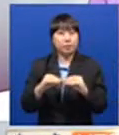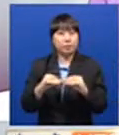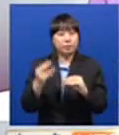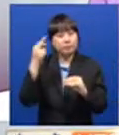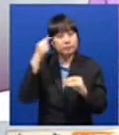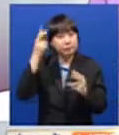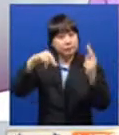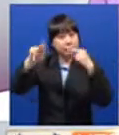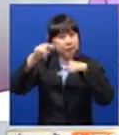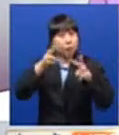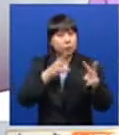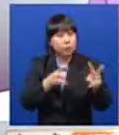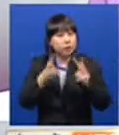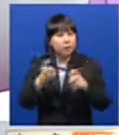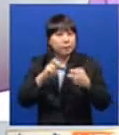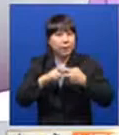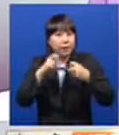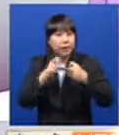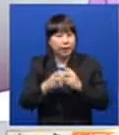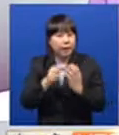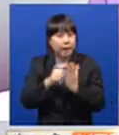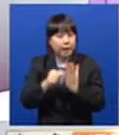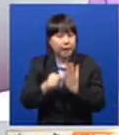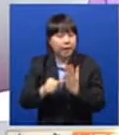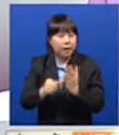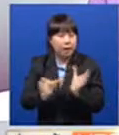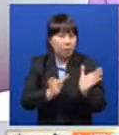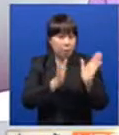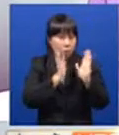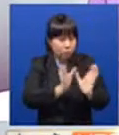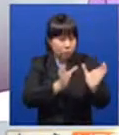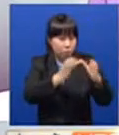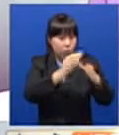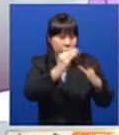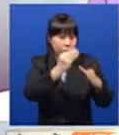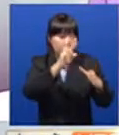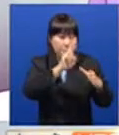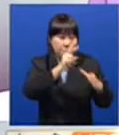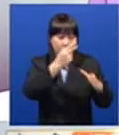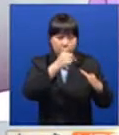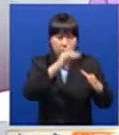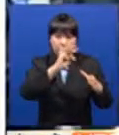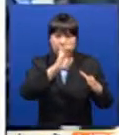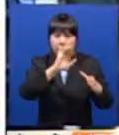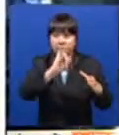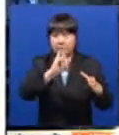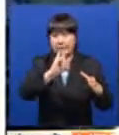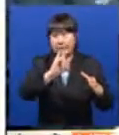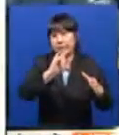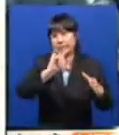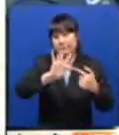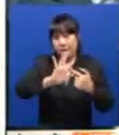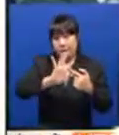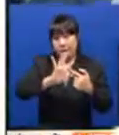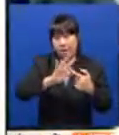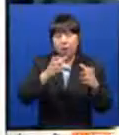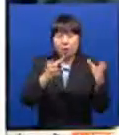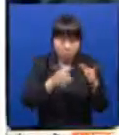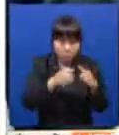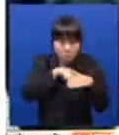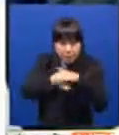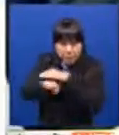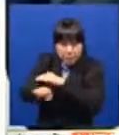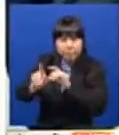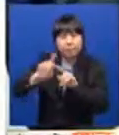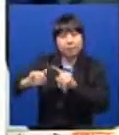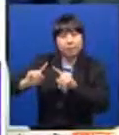และพิจารณาแนวทางการแก้ไขปัญหาชาวโรฮิงญาและกลุ่มที่ลักลอบเข้าเมืองด้วยโดยพันเอกประ